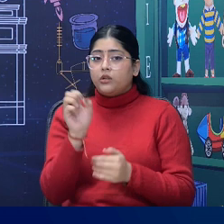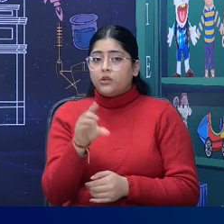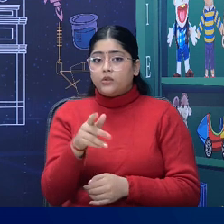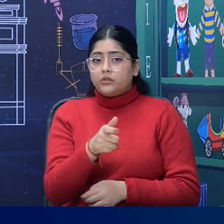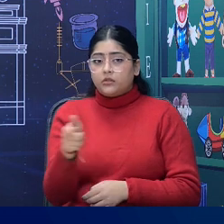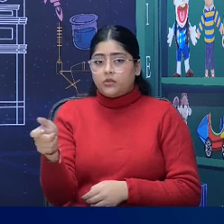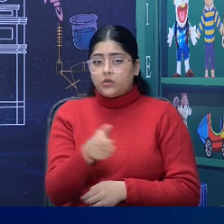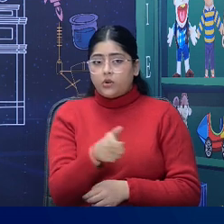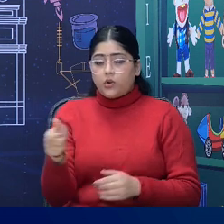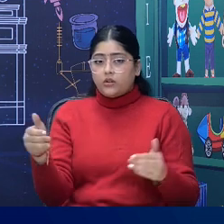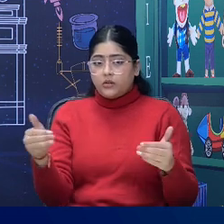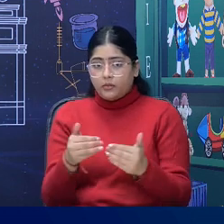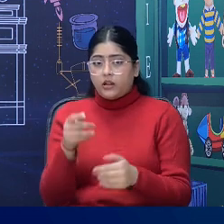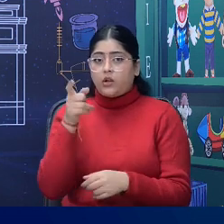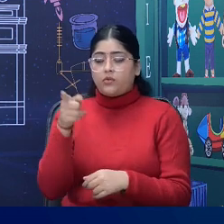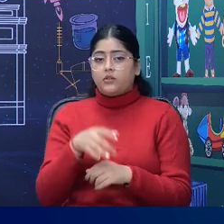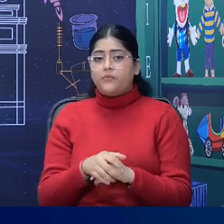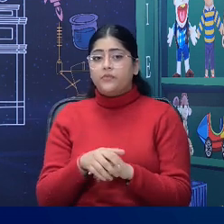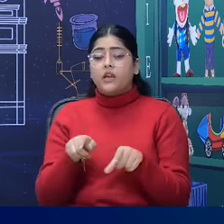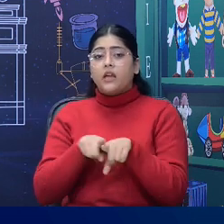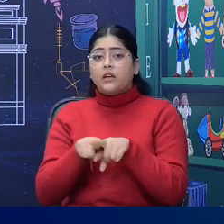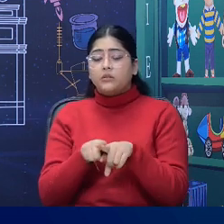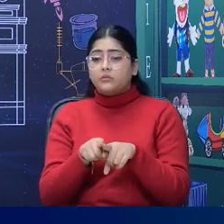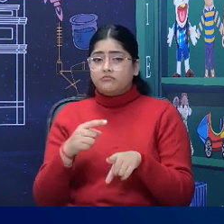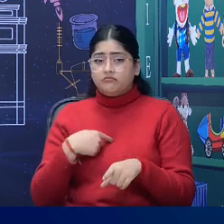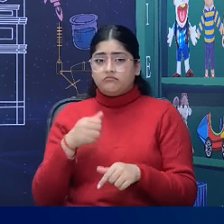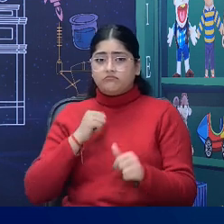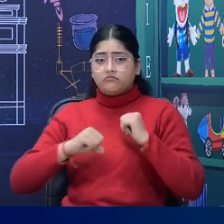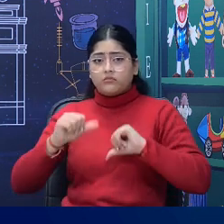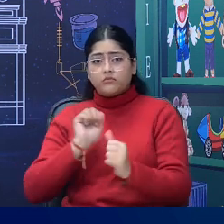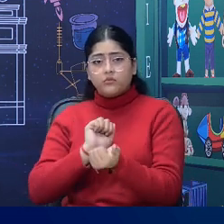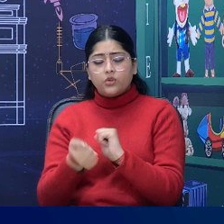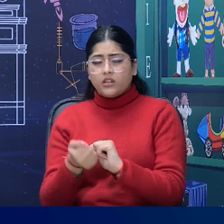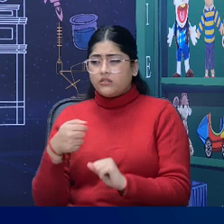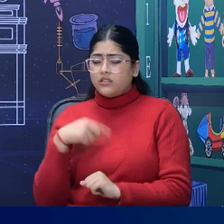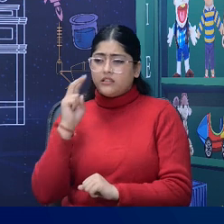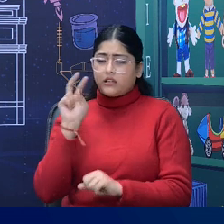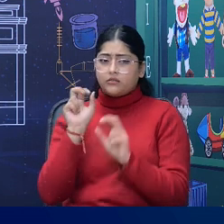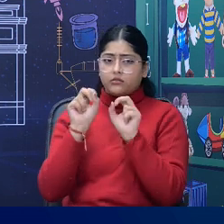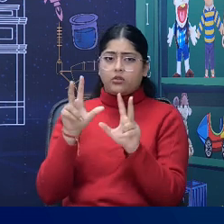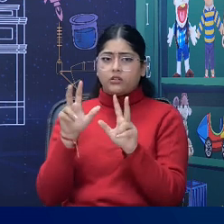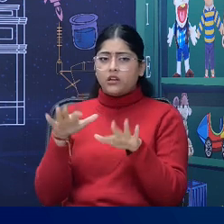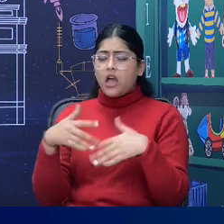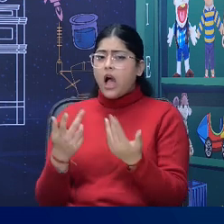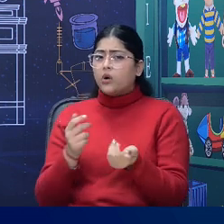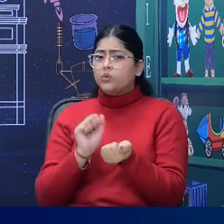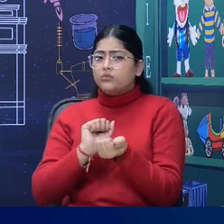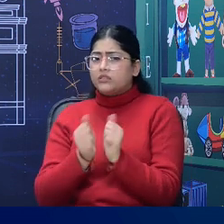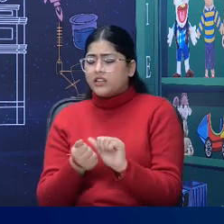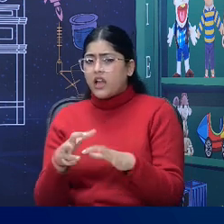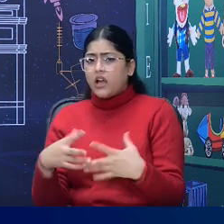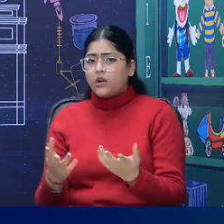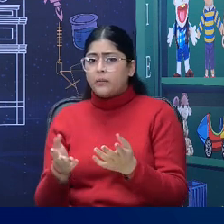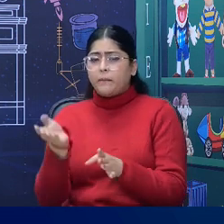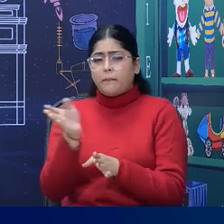उसने दाढ़ी बढ़ा ली है कुर्ता पहन लिया है अपना रूपा आकार बदल लिया है तो लेखक बड़े हैरान हुए उन्होंने कहा कि अचानक से तुम पहले जब टॉर्च